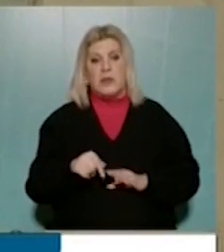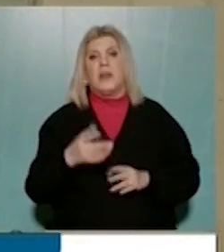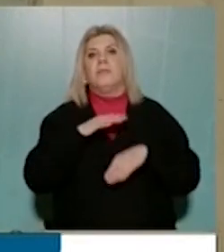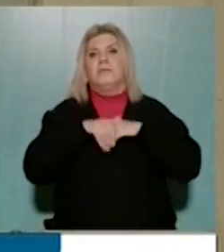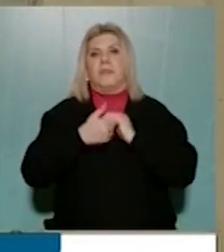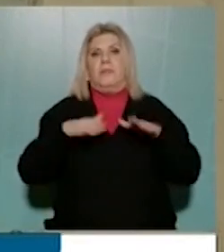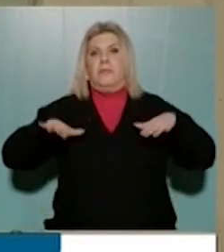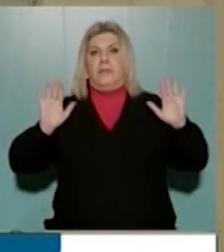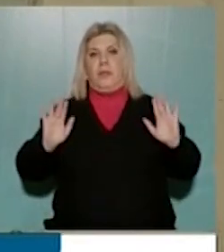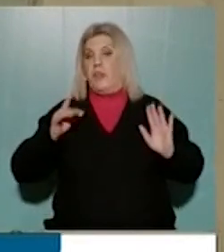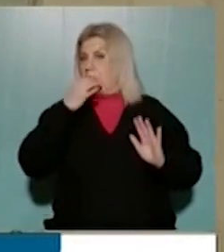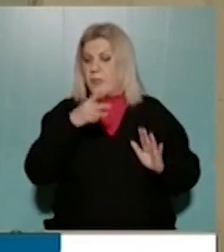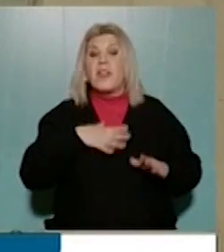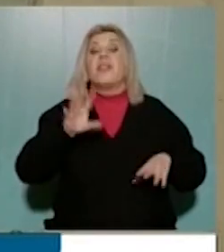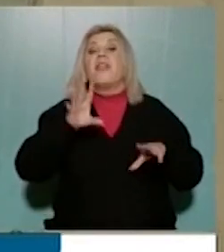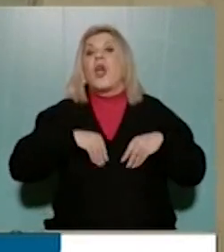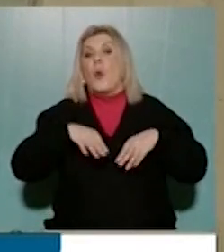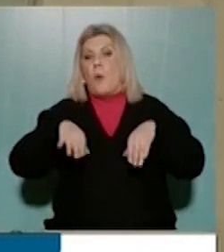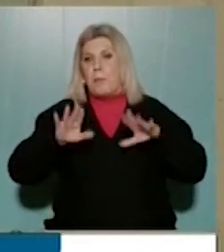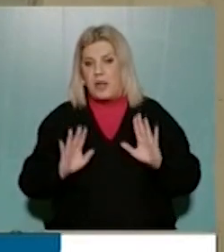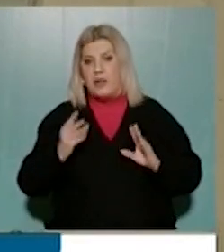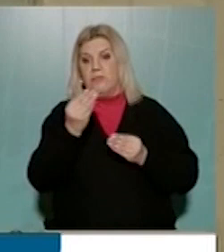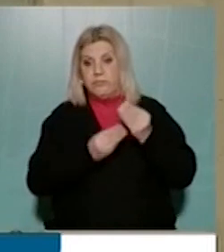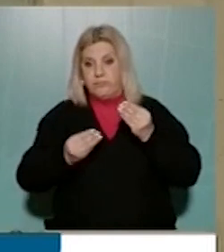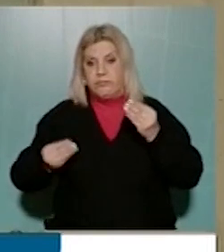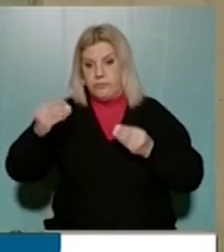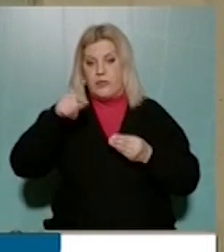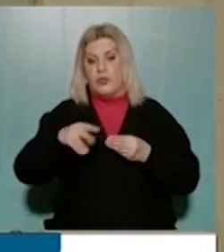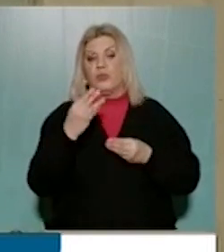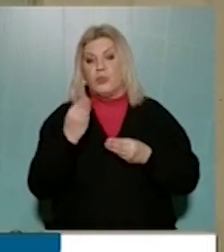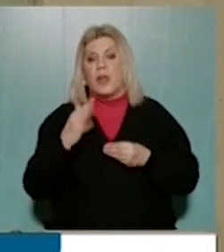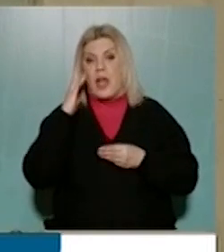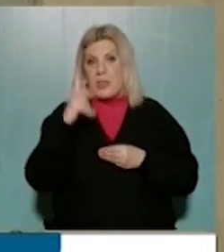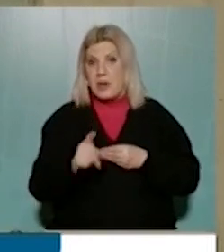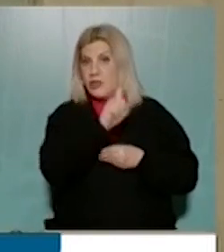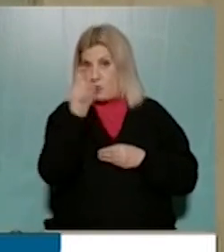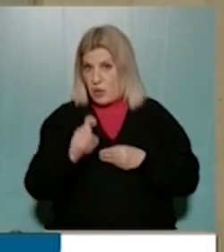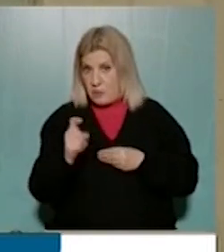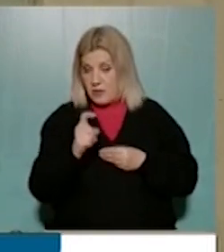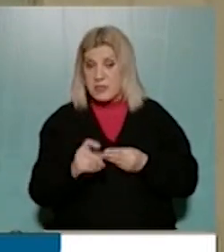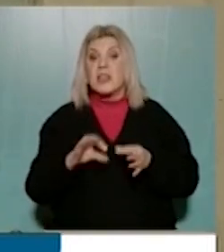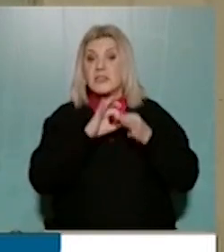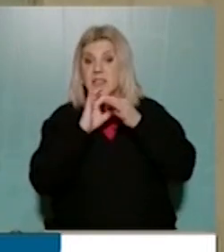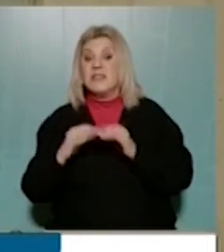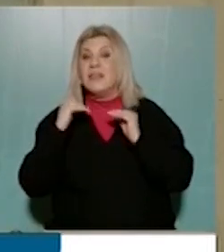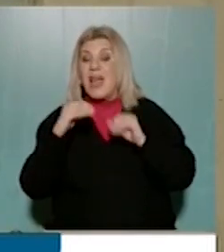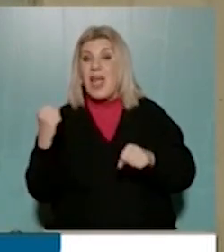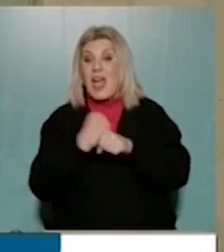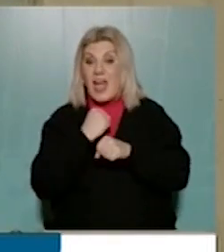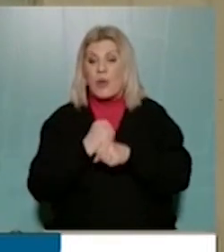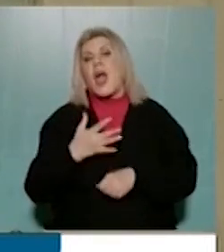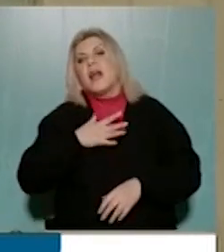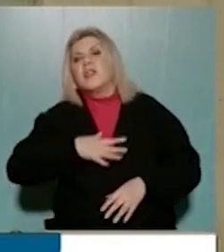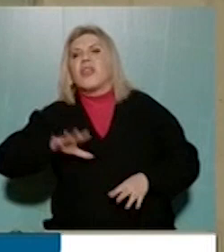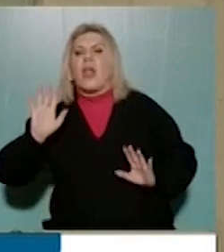όλη τας χείρας μας δεν ανεχόμαστε να επιδεινώνεται με αυτό το βάνα ψο τρόπο η καθημερινότητά μας να συνεχίζει αυτό το έργο με το έτσι